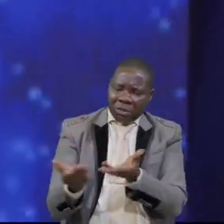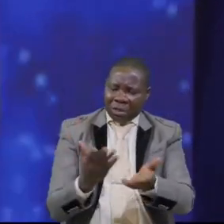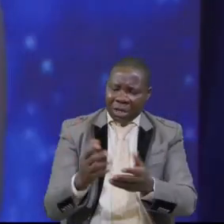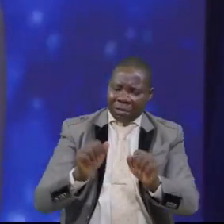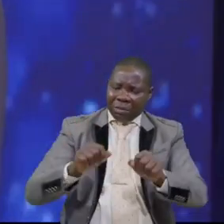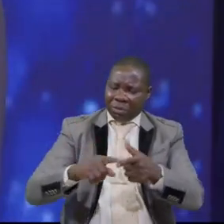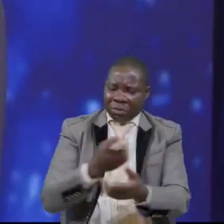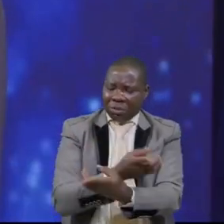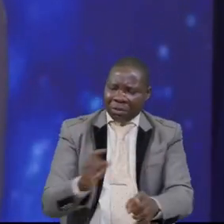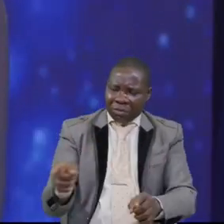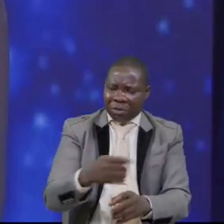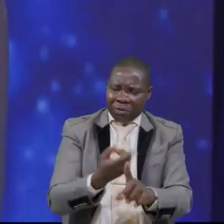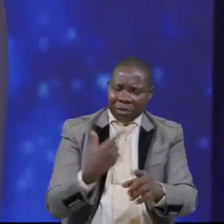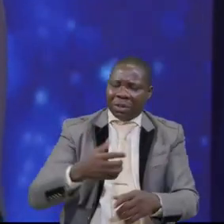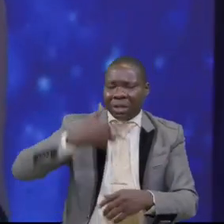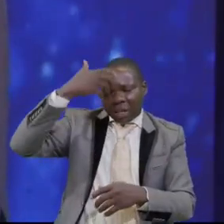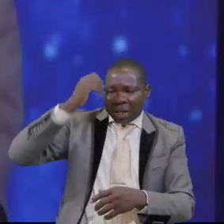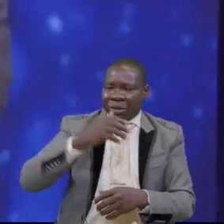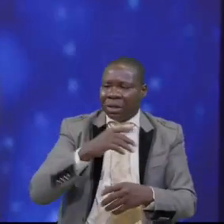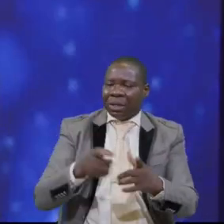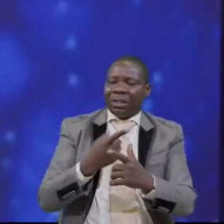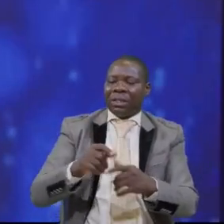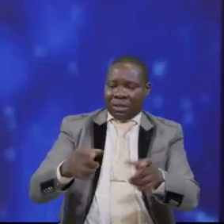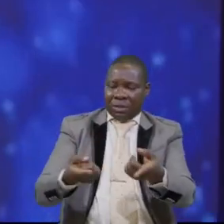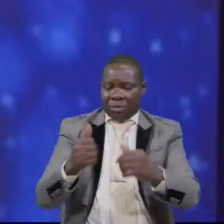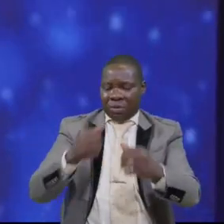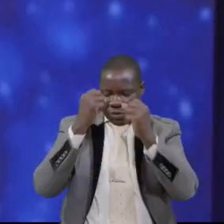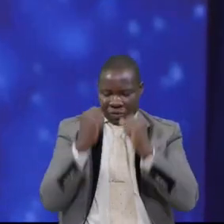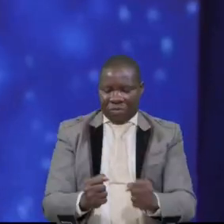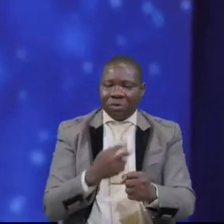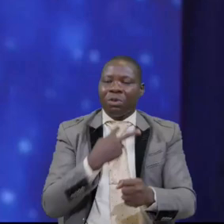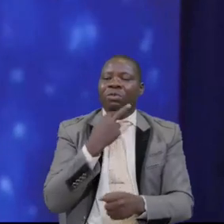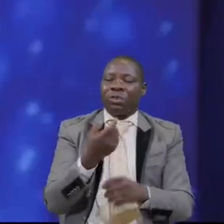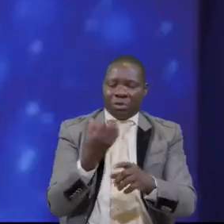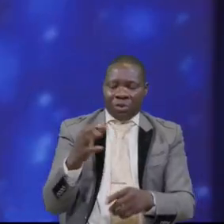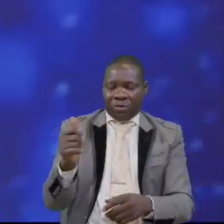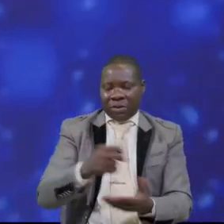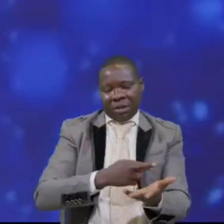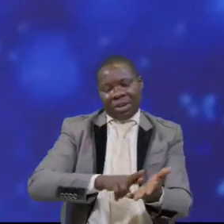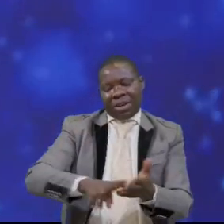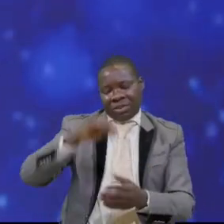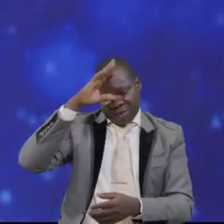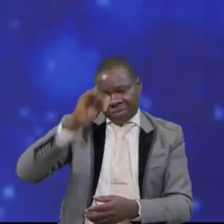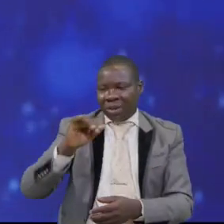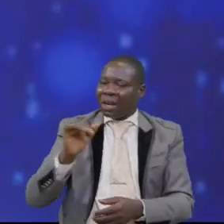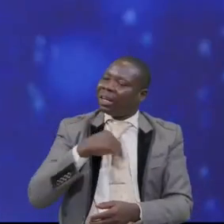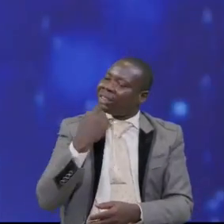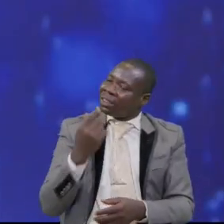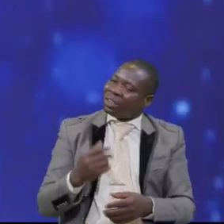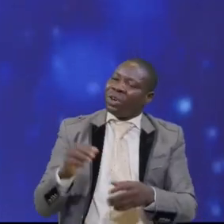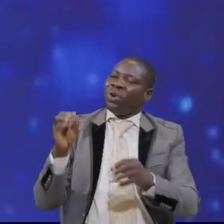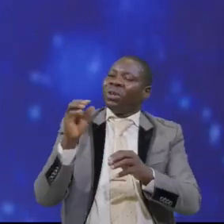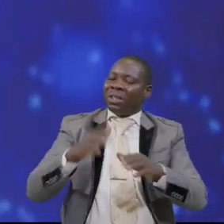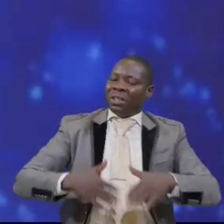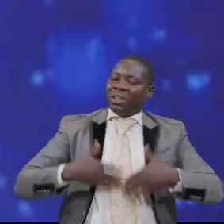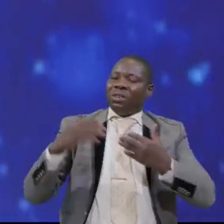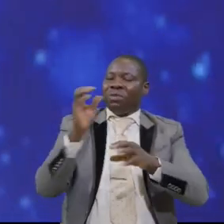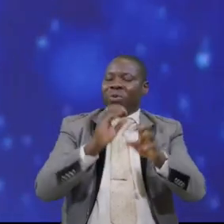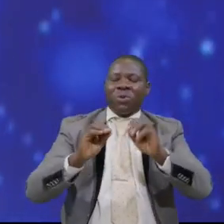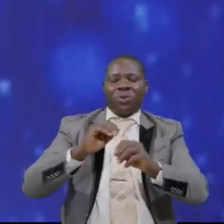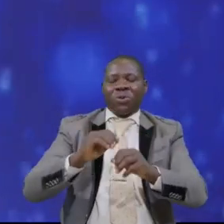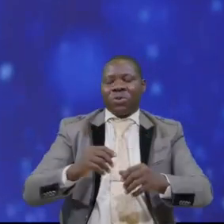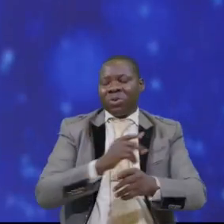griffe et maintenant la voix forte de l'homme juste? Et il a dit, oh roi, l'Éternel, le